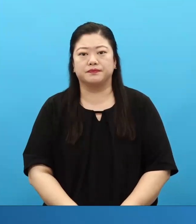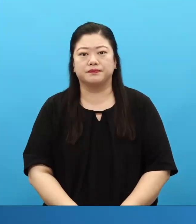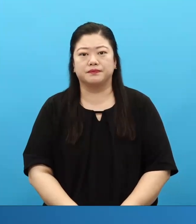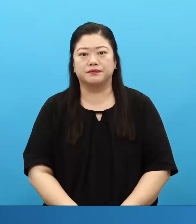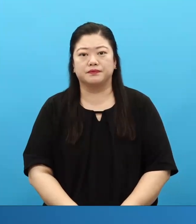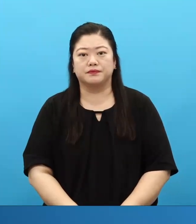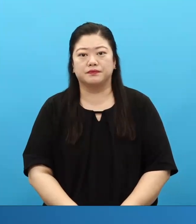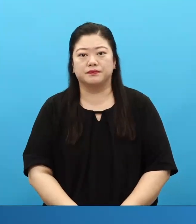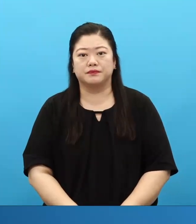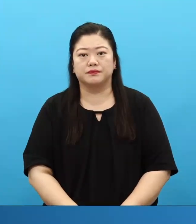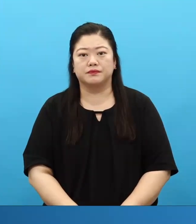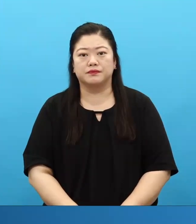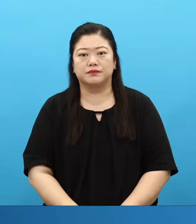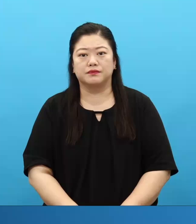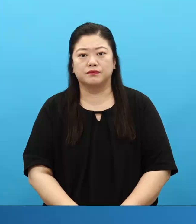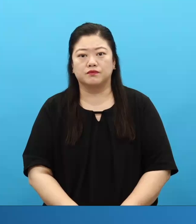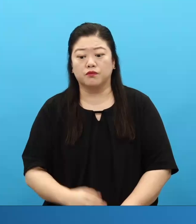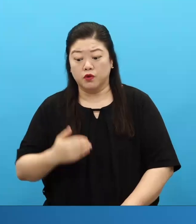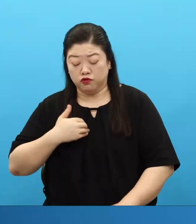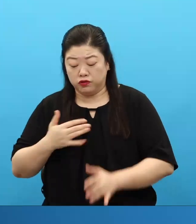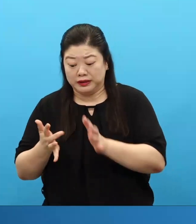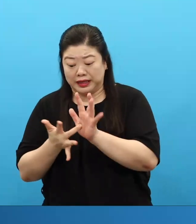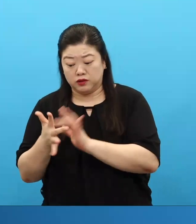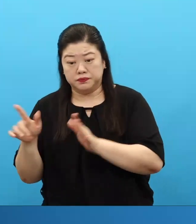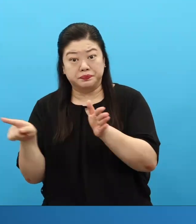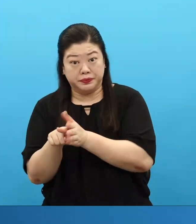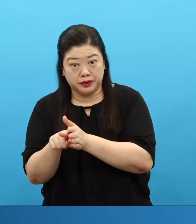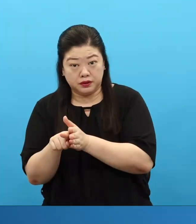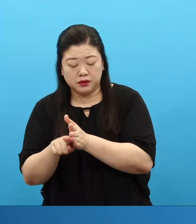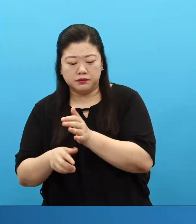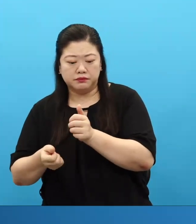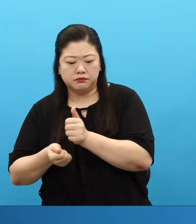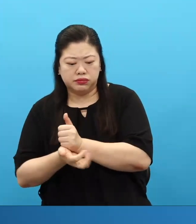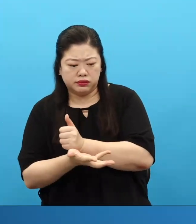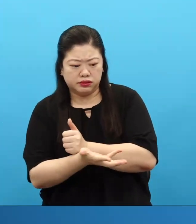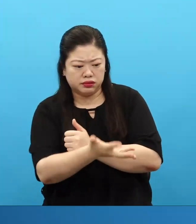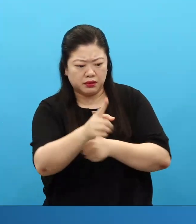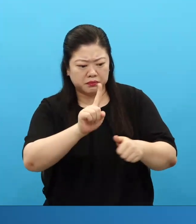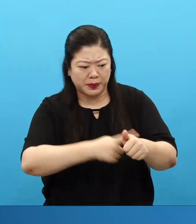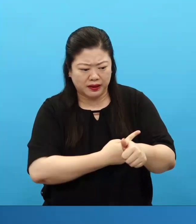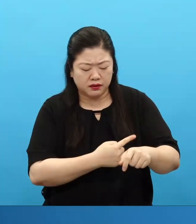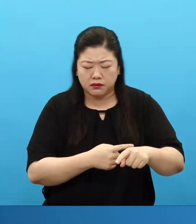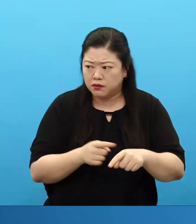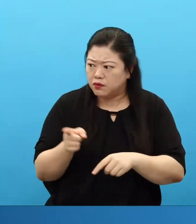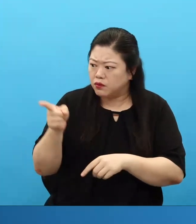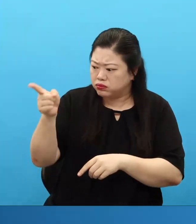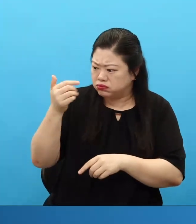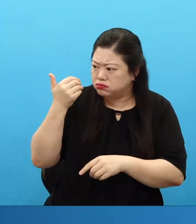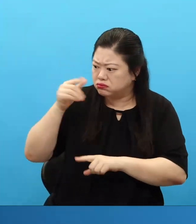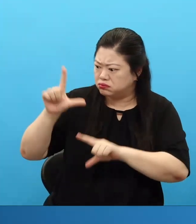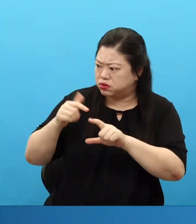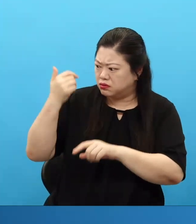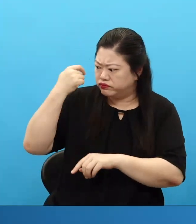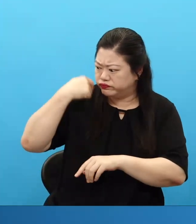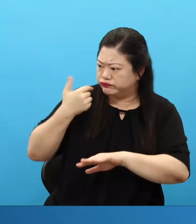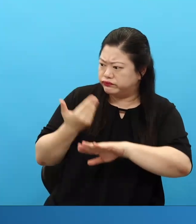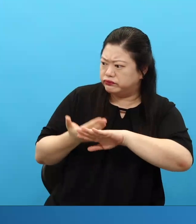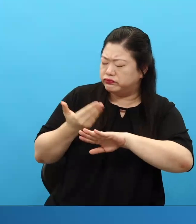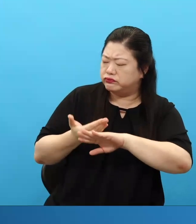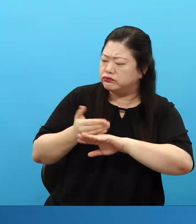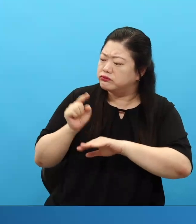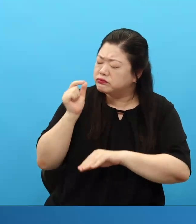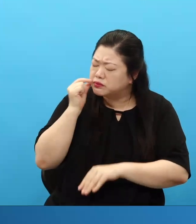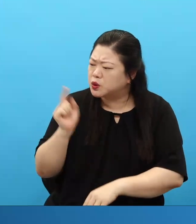얻어야 돼요. That I've seen 그렇잖아요. many Christians, and even when an unbeliever looks at you, they must gain strength from you. 그래가지고 이 어떤 사람이 안